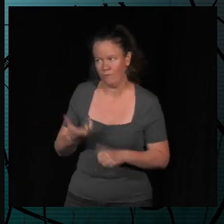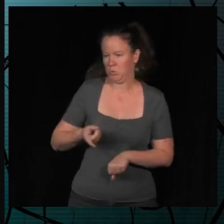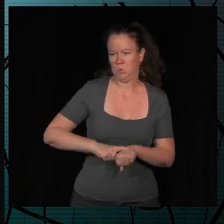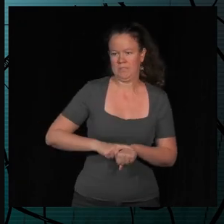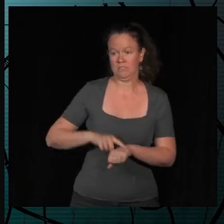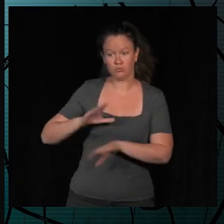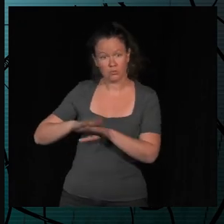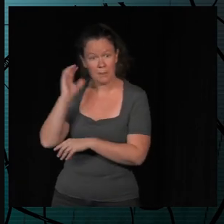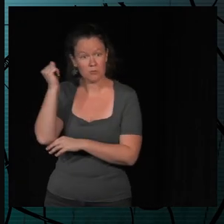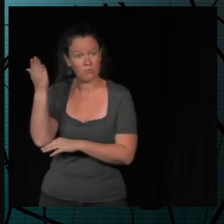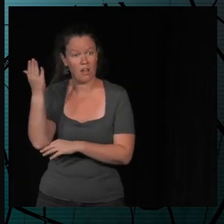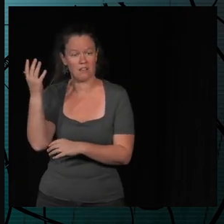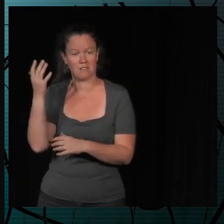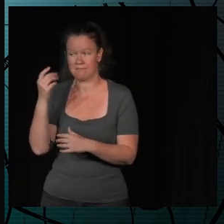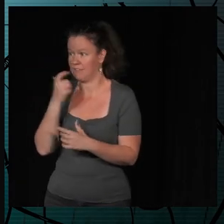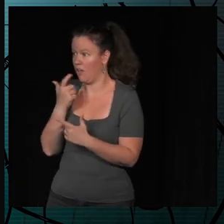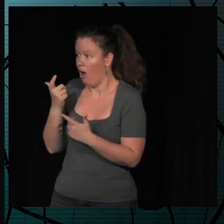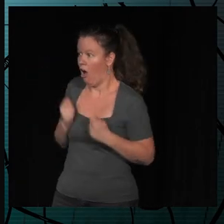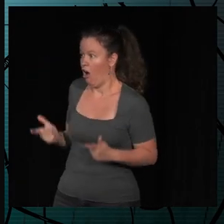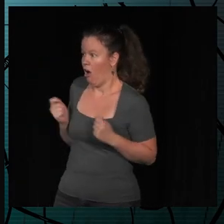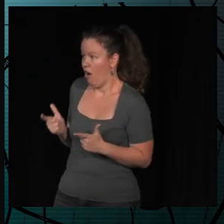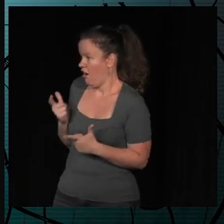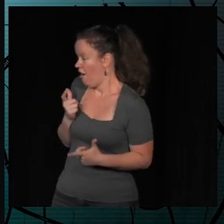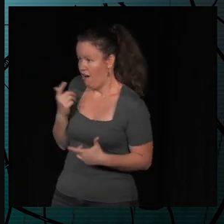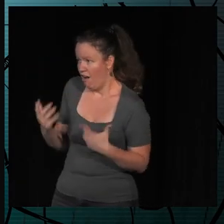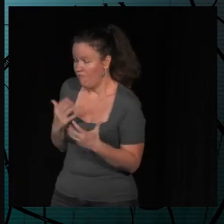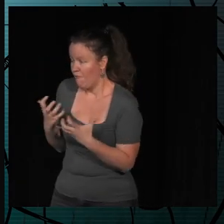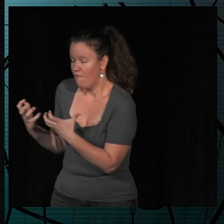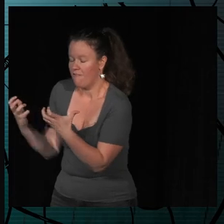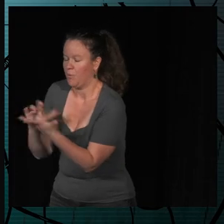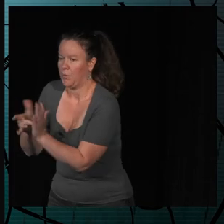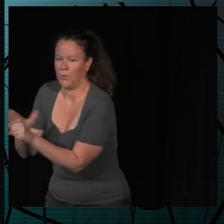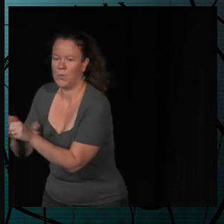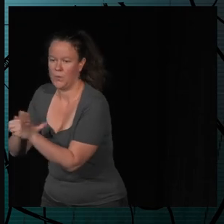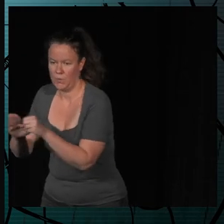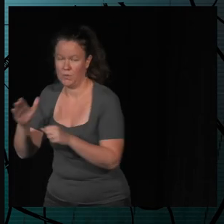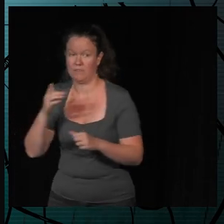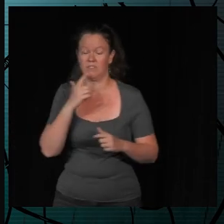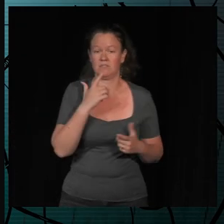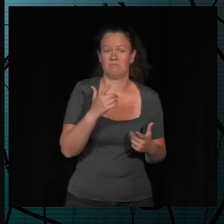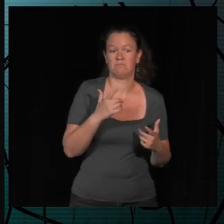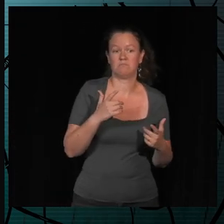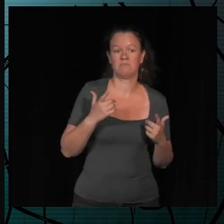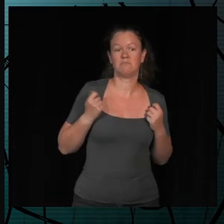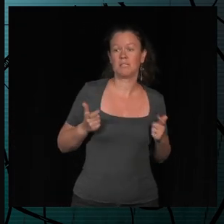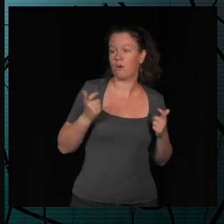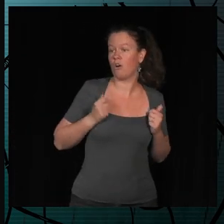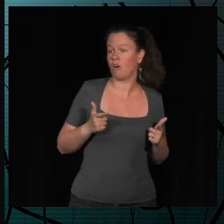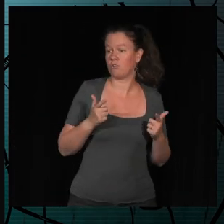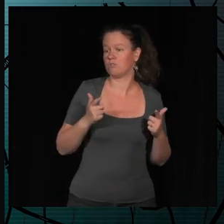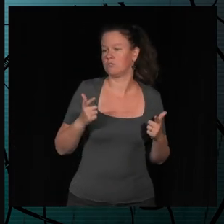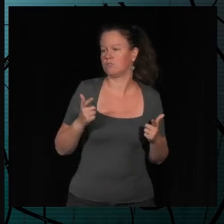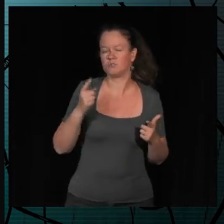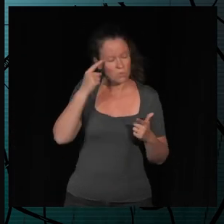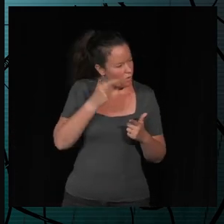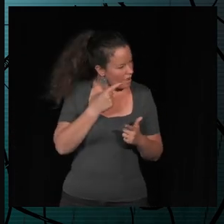c'est là où il nous pousse à soit on dépense dépense dépense de l'argent pour bah euh enin on dépense 203 ou 29 € je